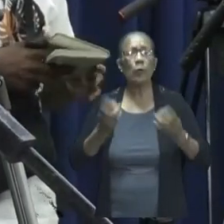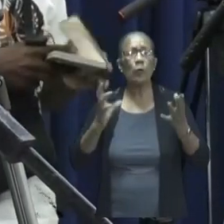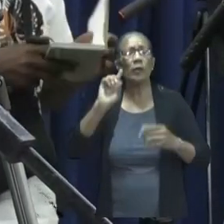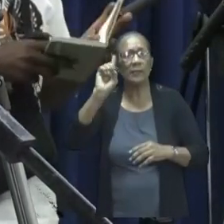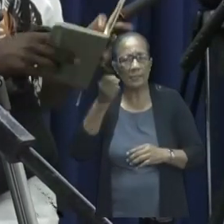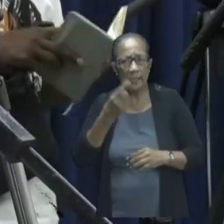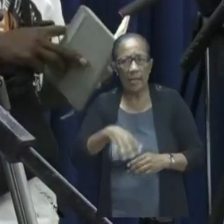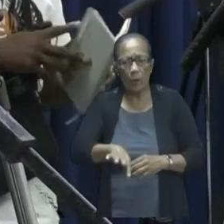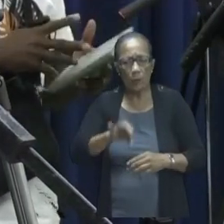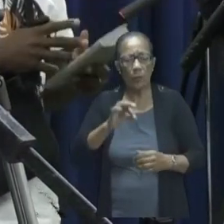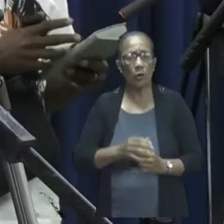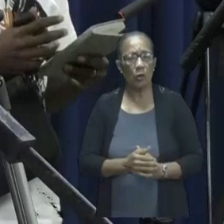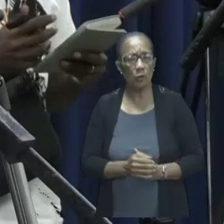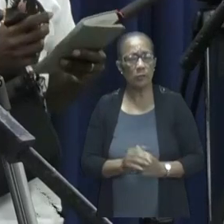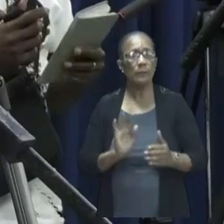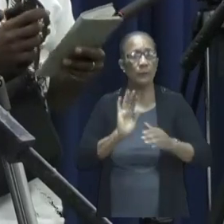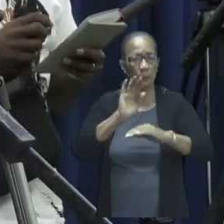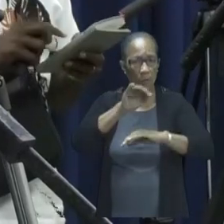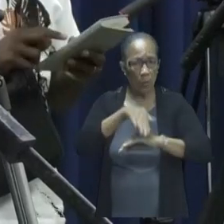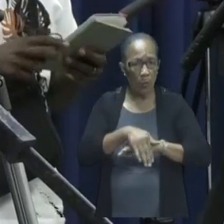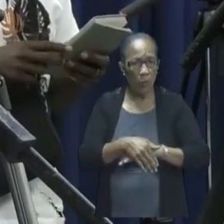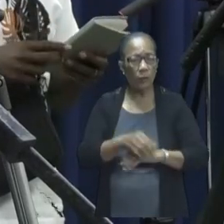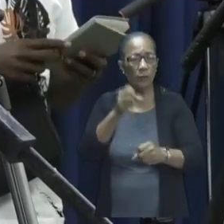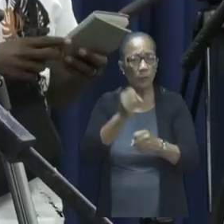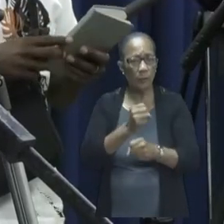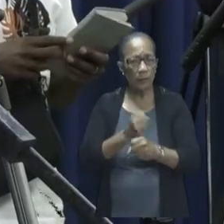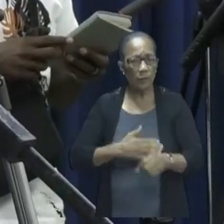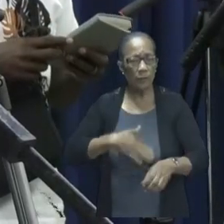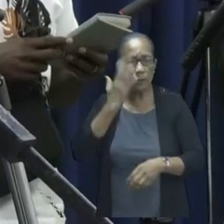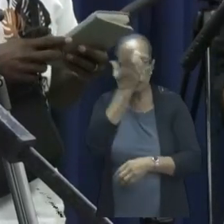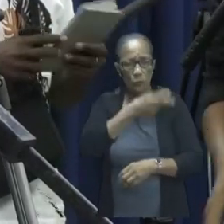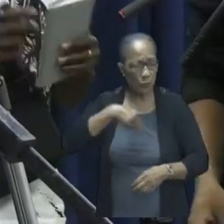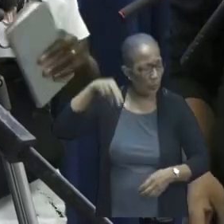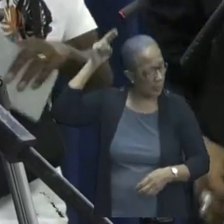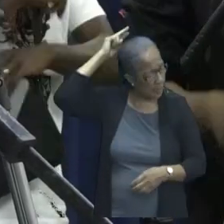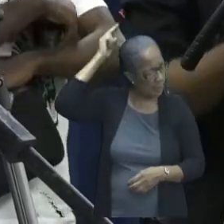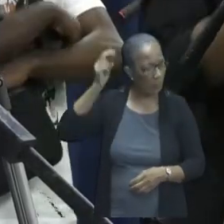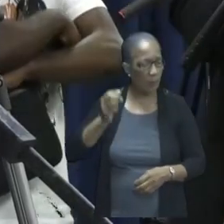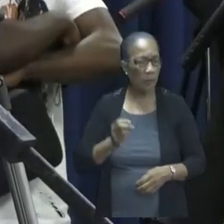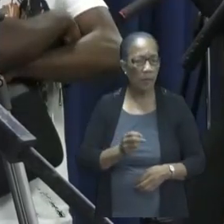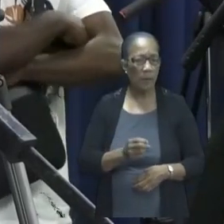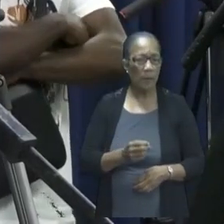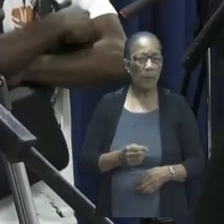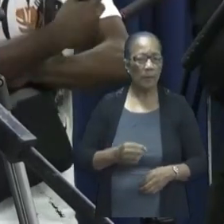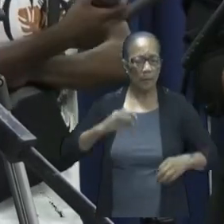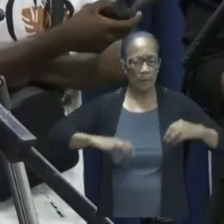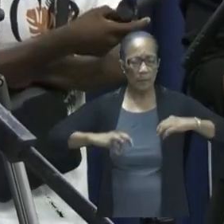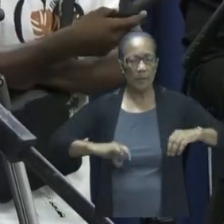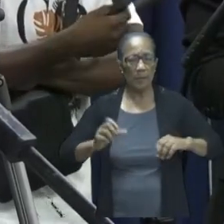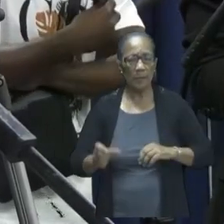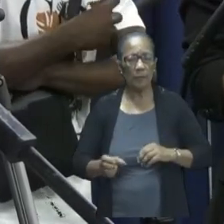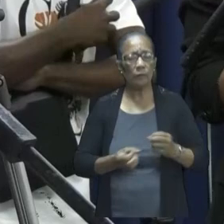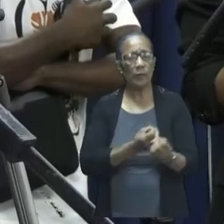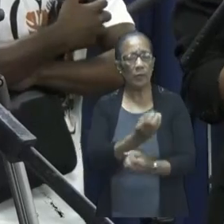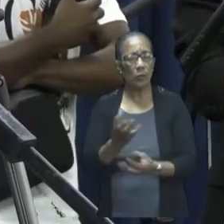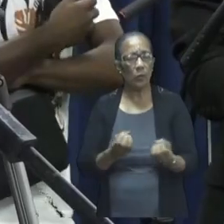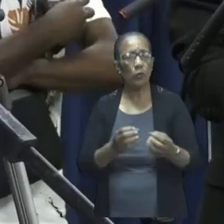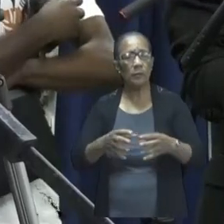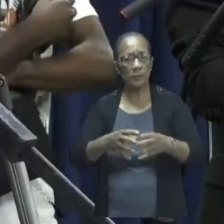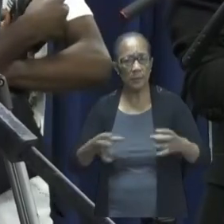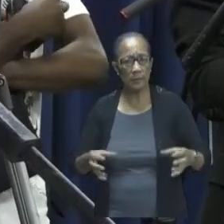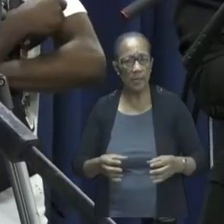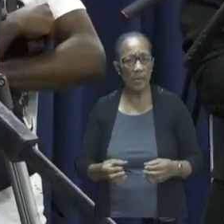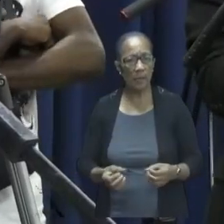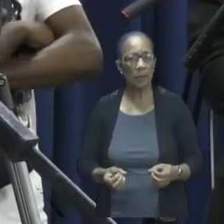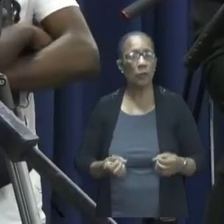met betrekking tot de productie offline suriname productiviteit we hebben de minister van economische zaken hier in